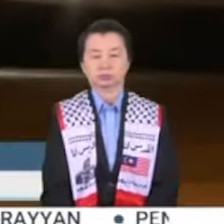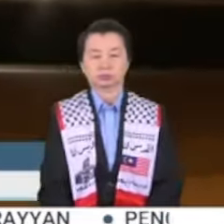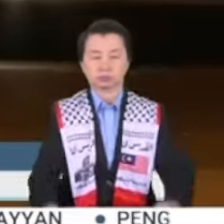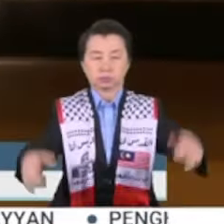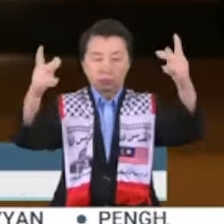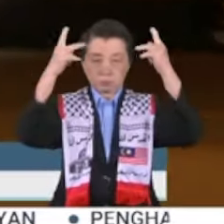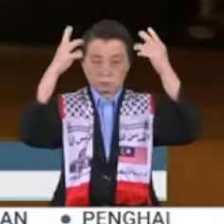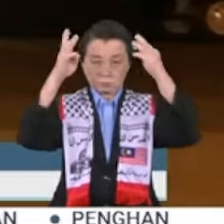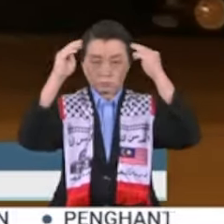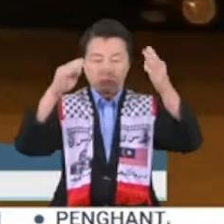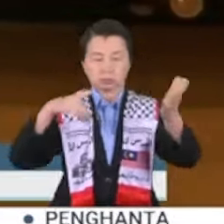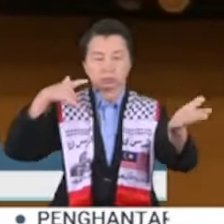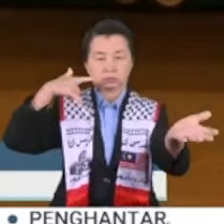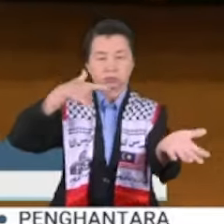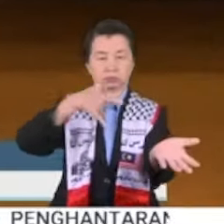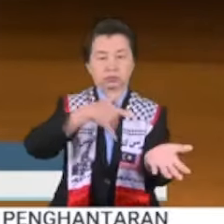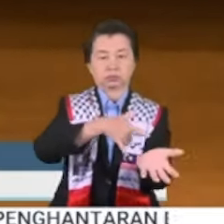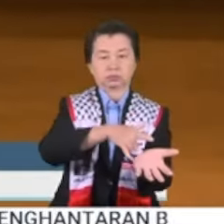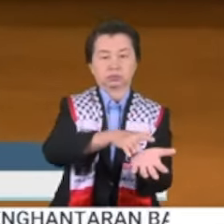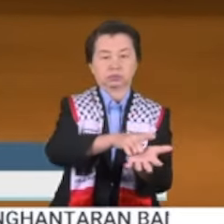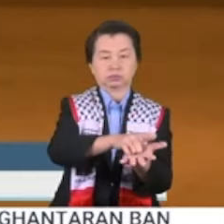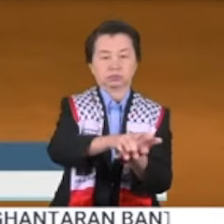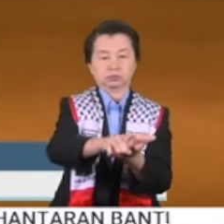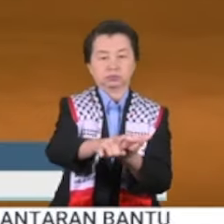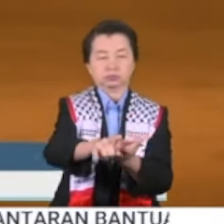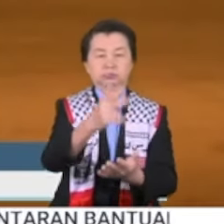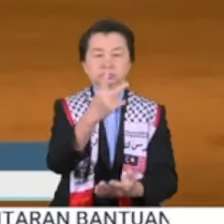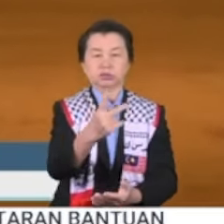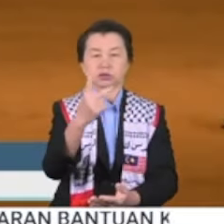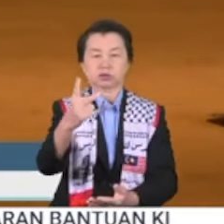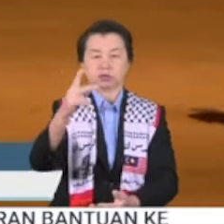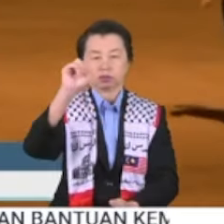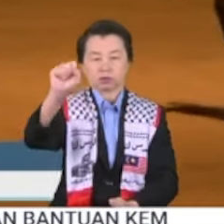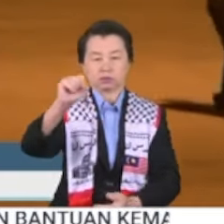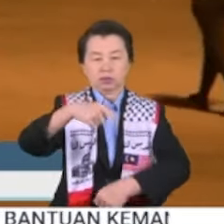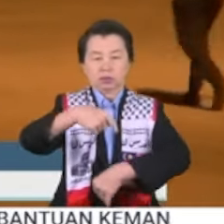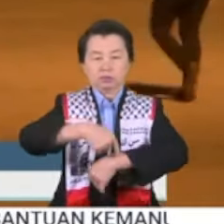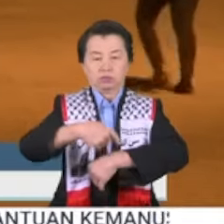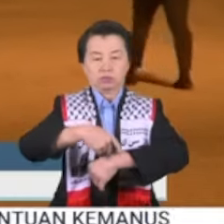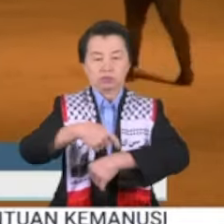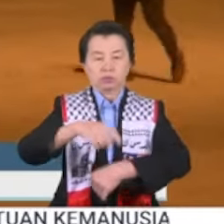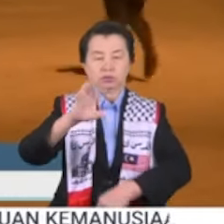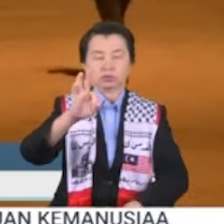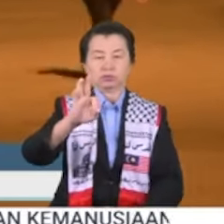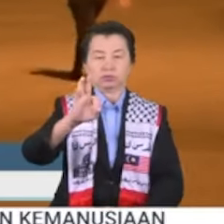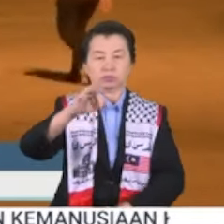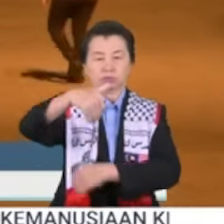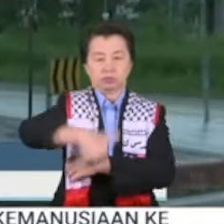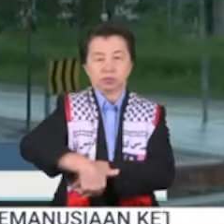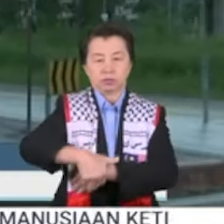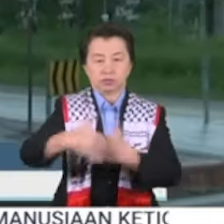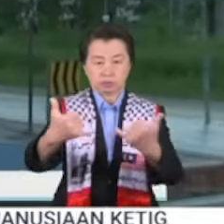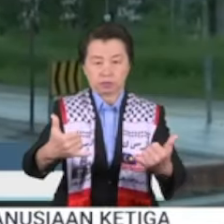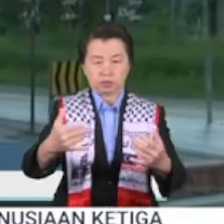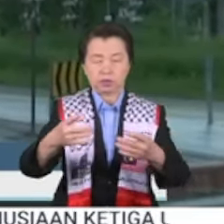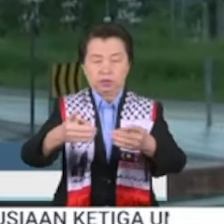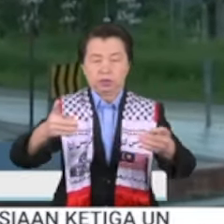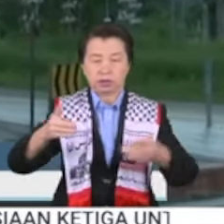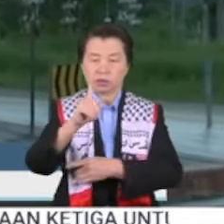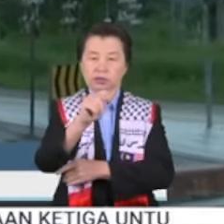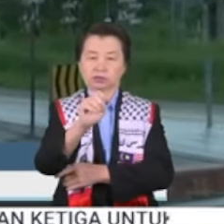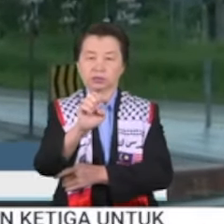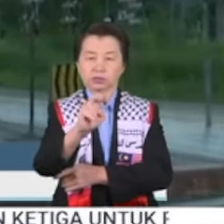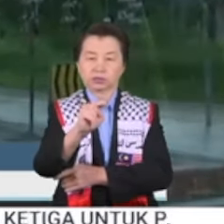Perdana Menteri dijangka tiba di lapangan terbang antarabangsa Kota Kinabalu kira-kira pukul 9 malam ini. Daerah Tenom